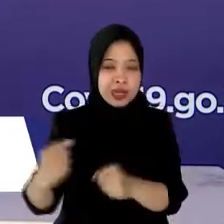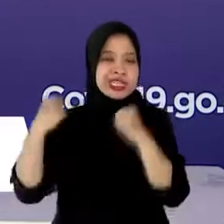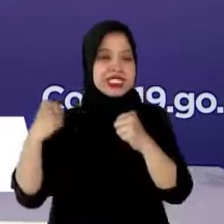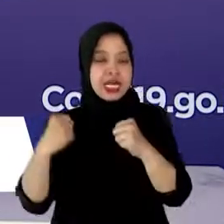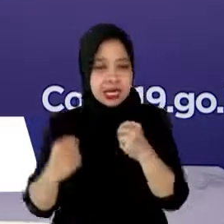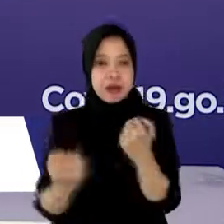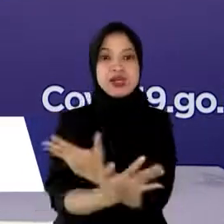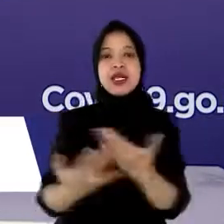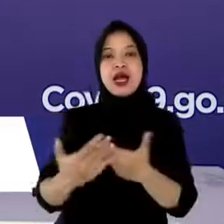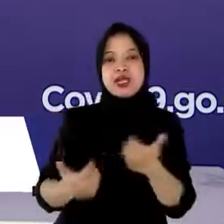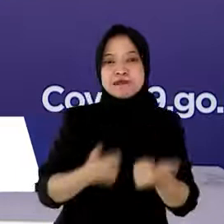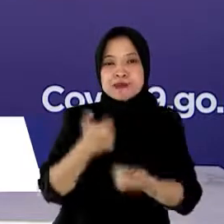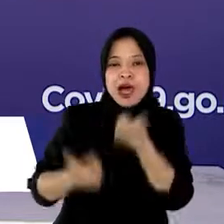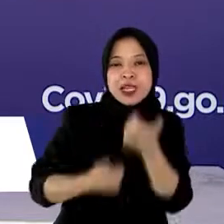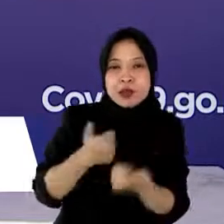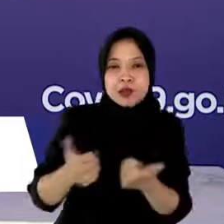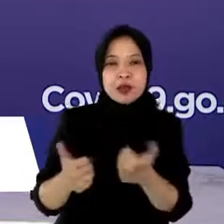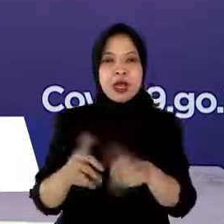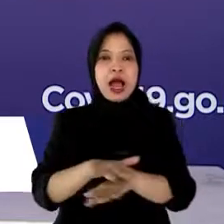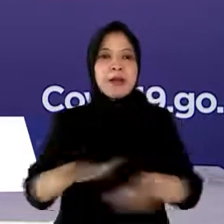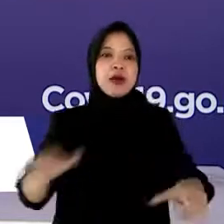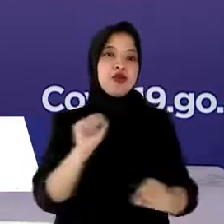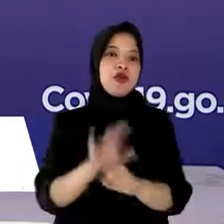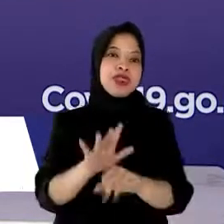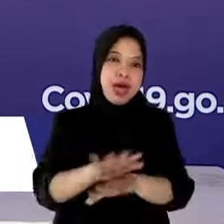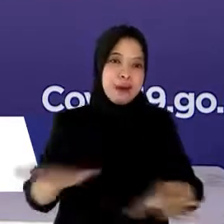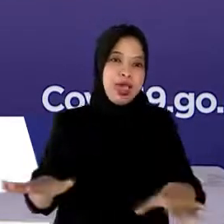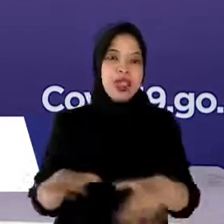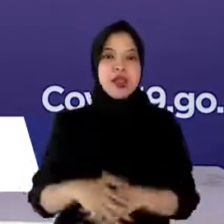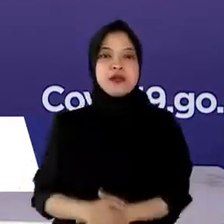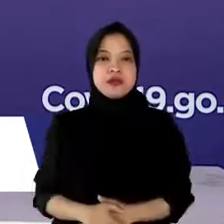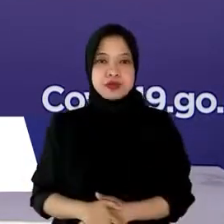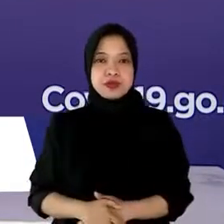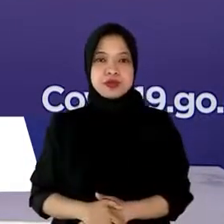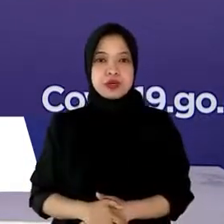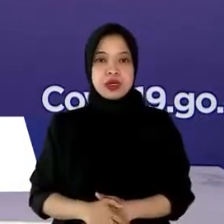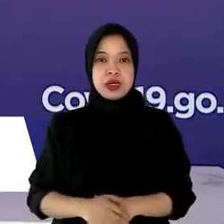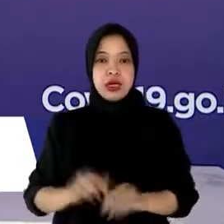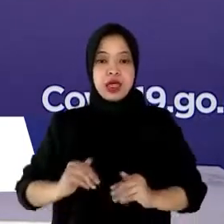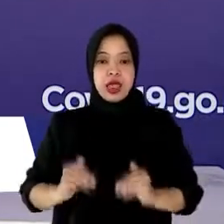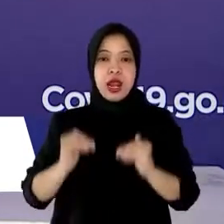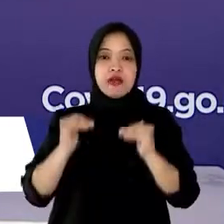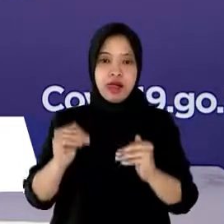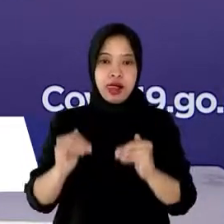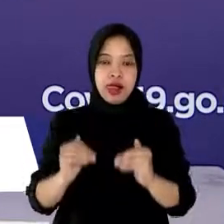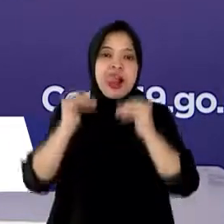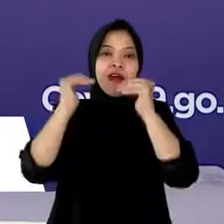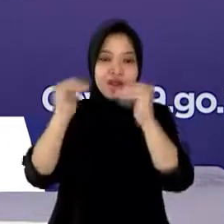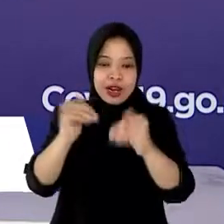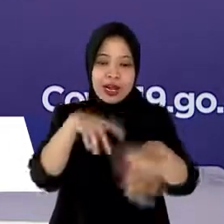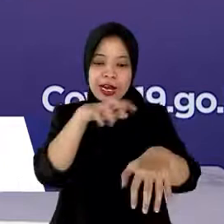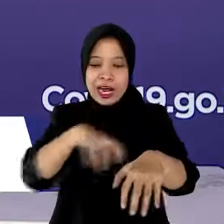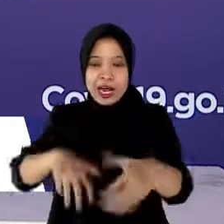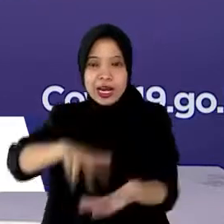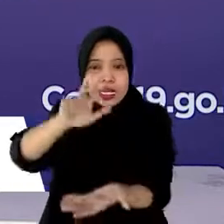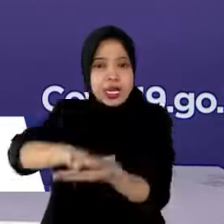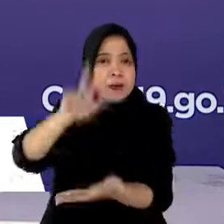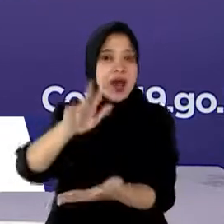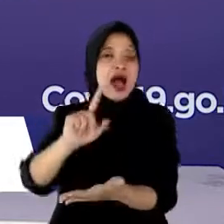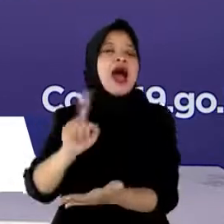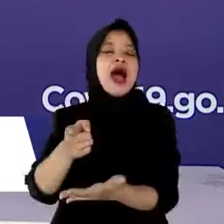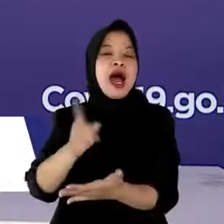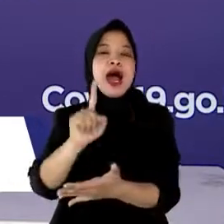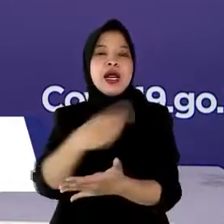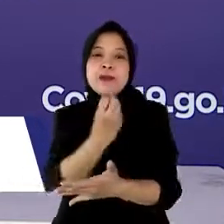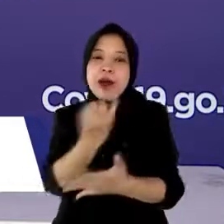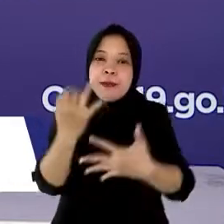yang produktif dan aman kofit Selain itu penetapan level di setiap daerah juga didasarkan